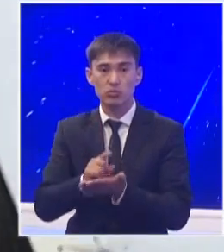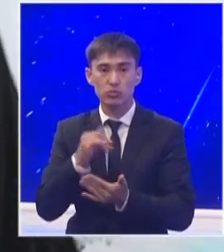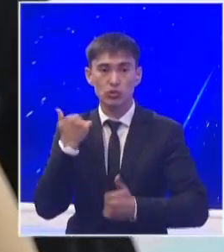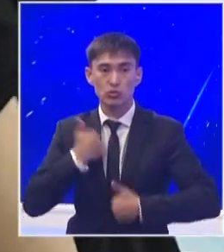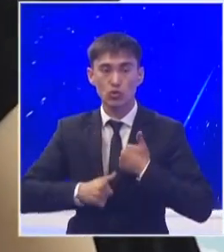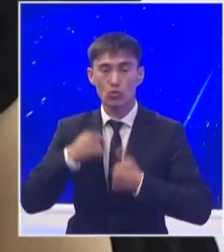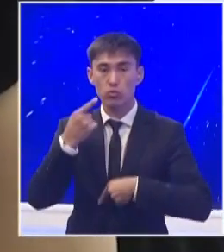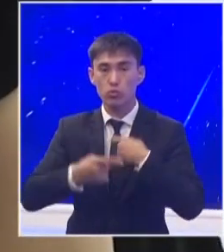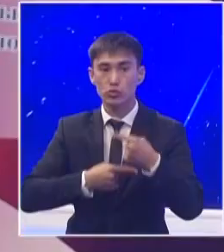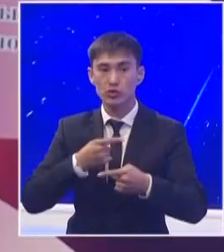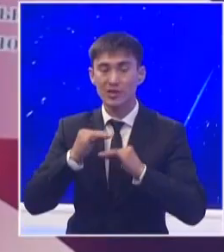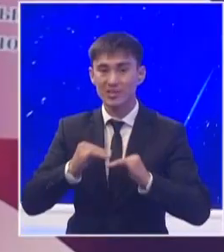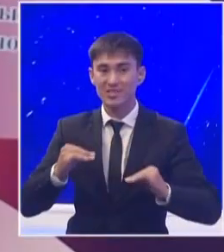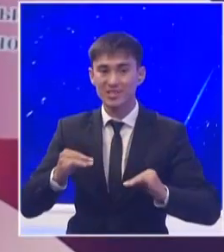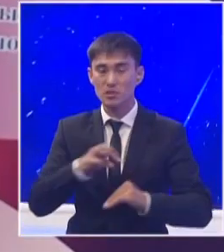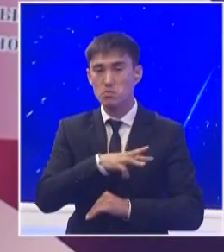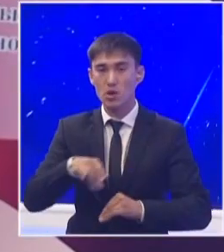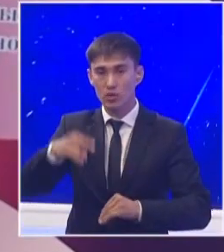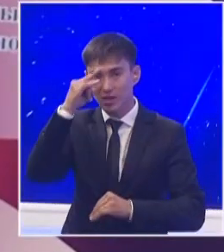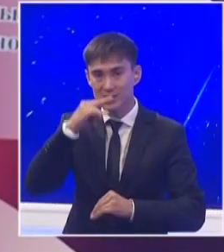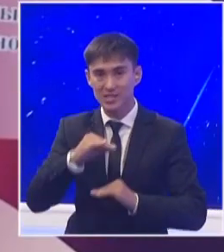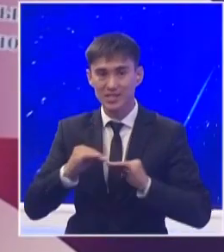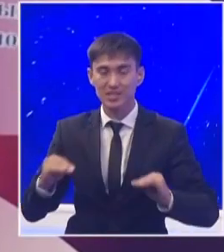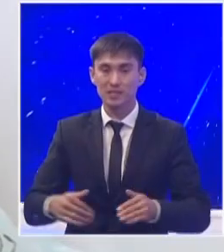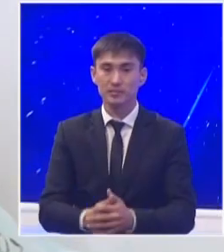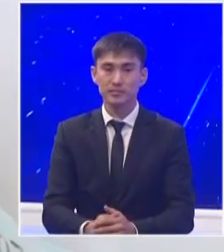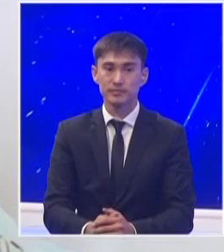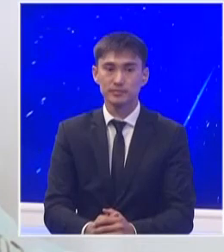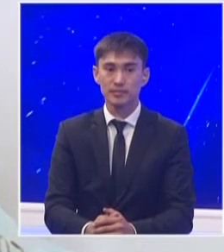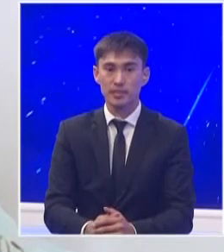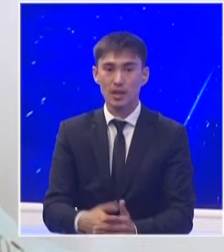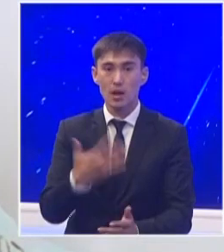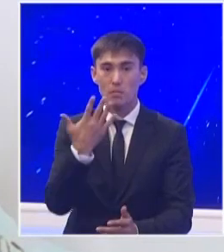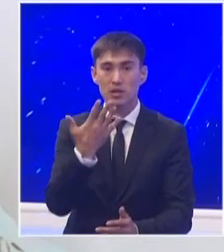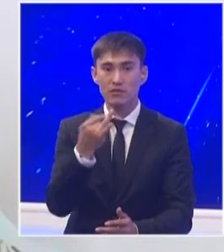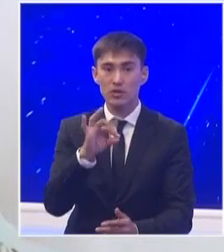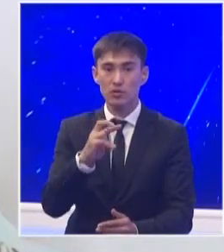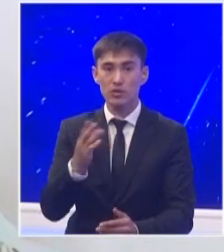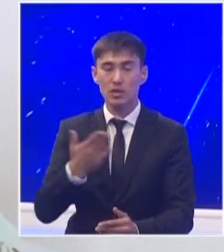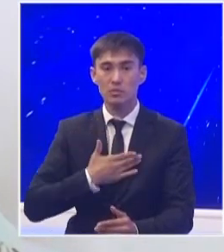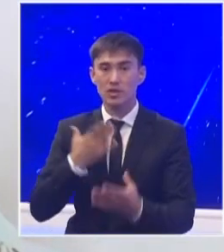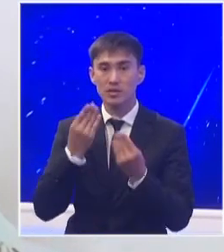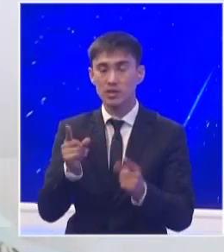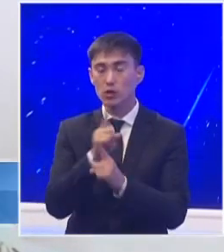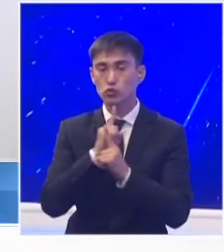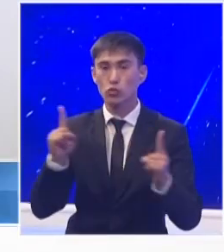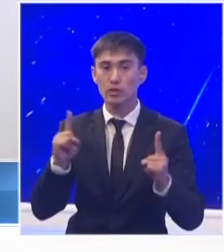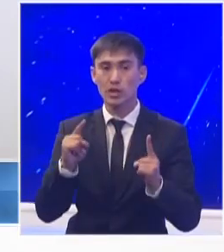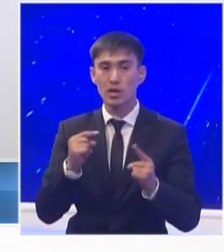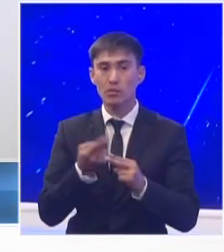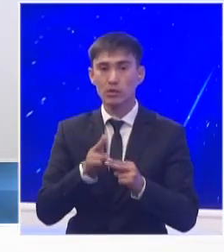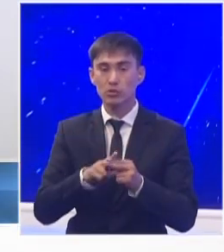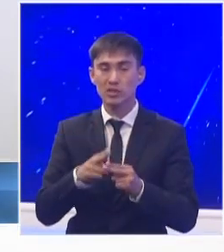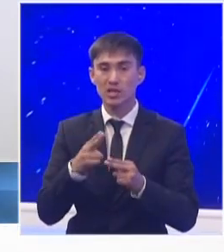будущего не только для ее детей, но и миллионов казахстанских ребятишек. 5 июня для меня день особенный, потому что